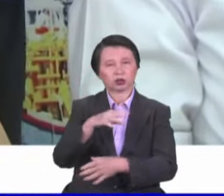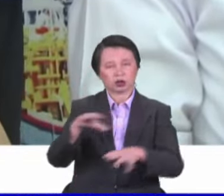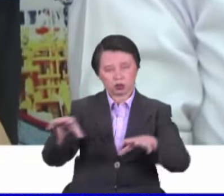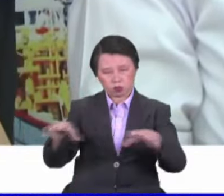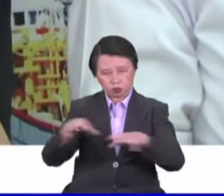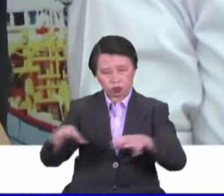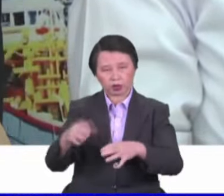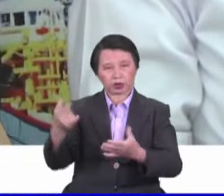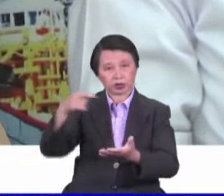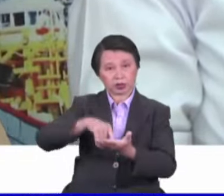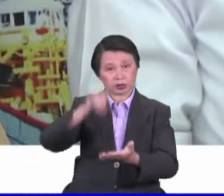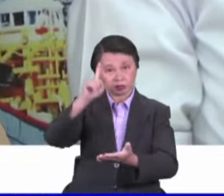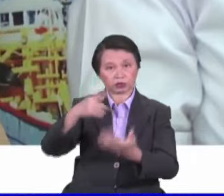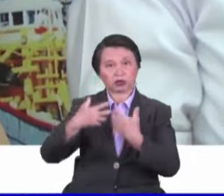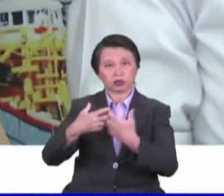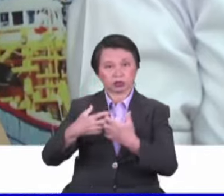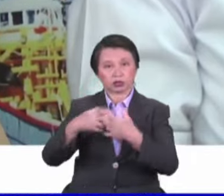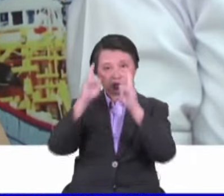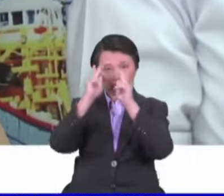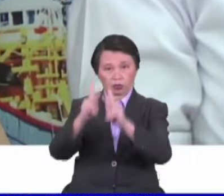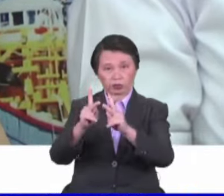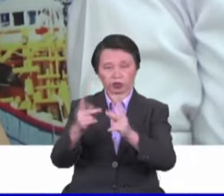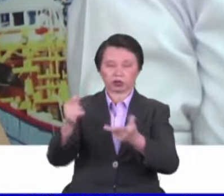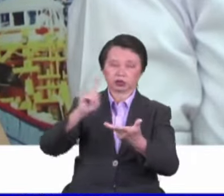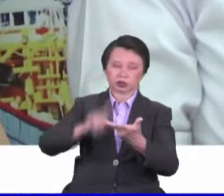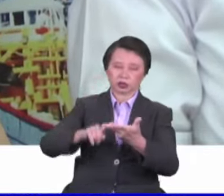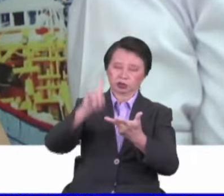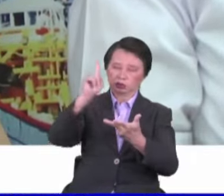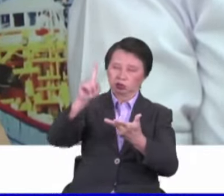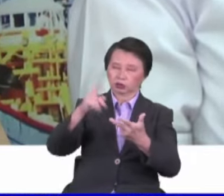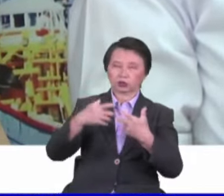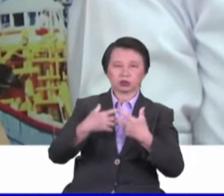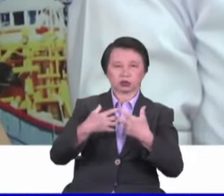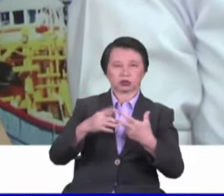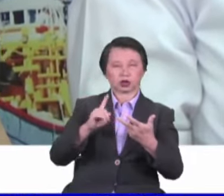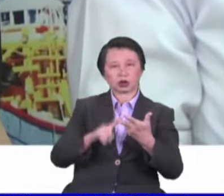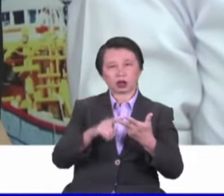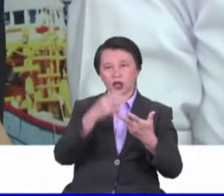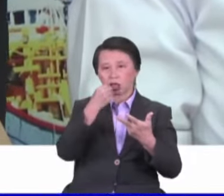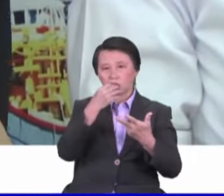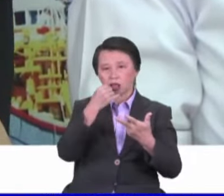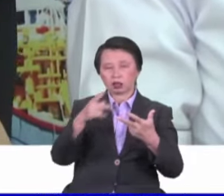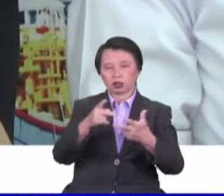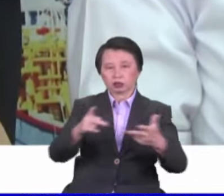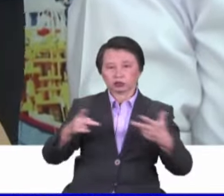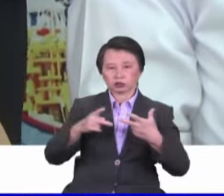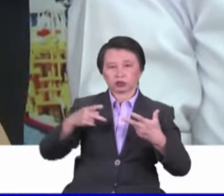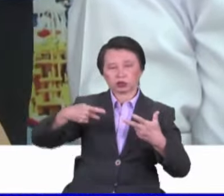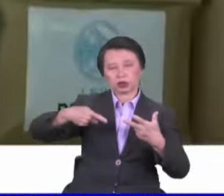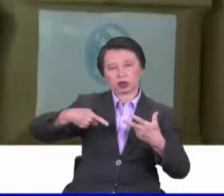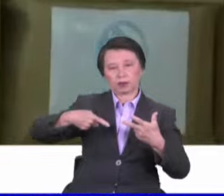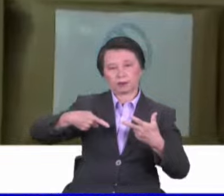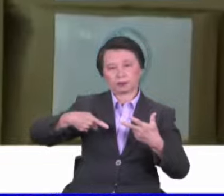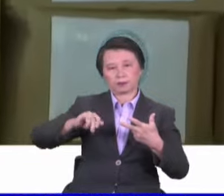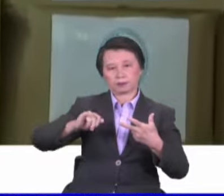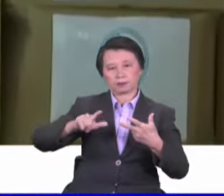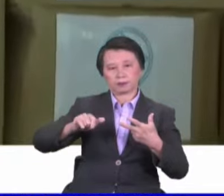lagi di Kuantan dan satu kilang lagi di kawasan Sungai Tinggi ini.